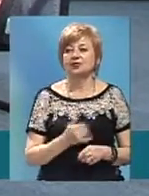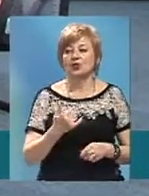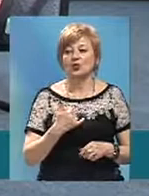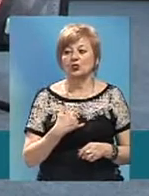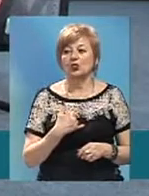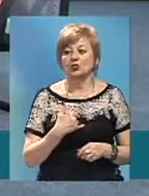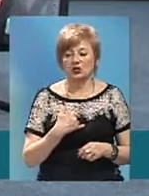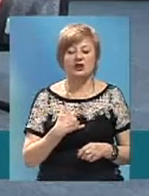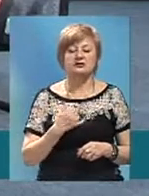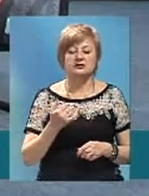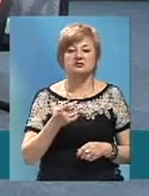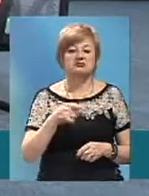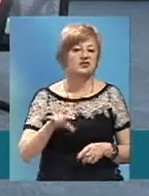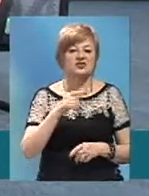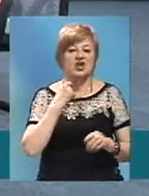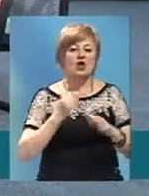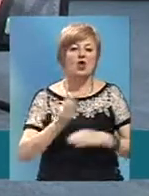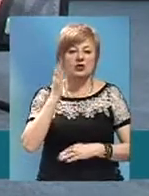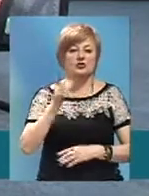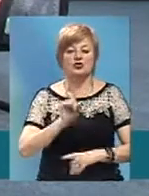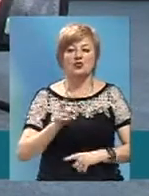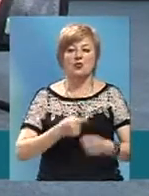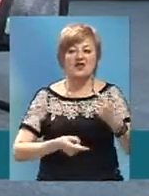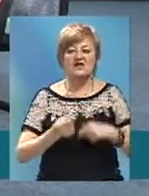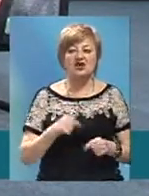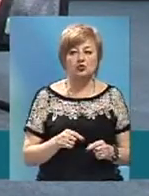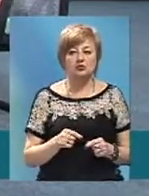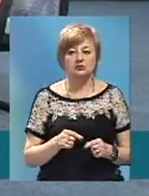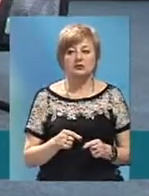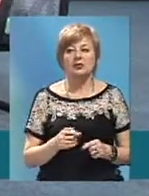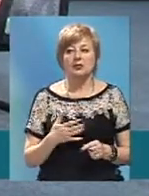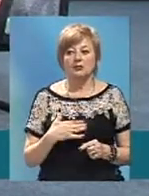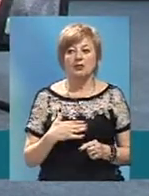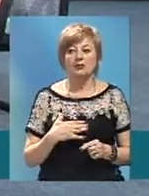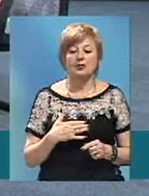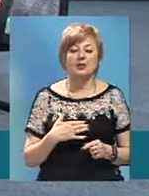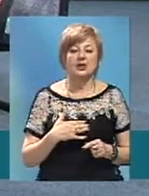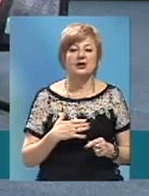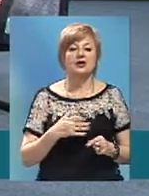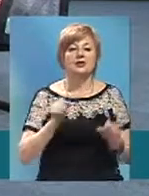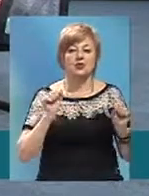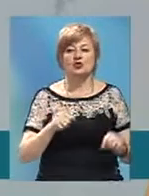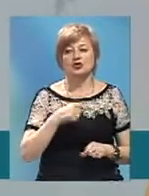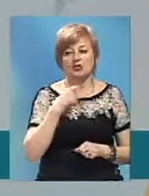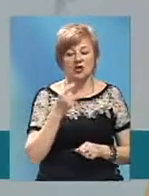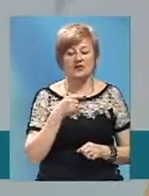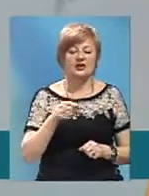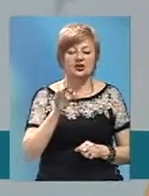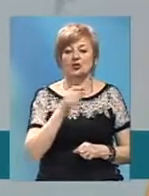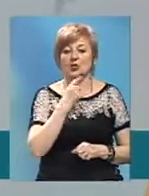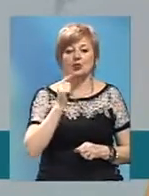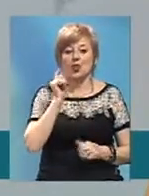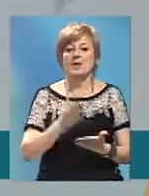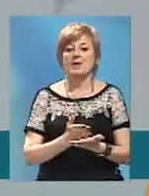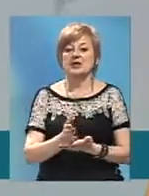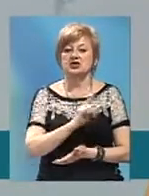міській раді вони голосували за те, щоб звернутися. Просто не вистачило. Бачите, мабуть, можна говорити тут не лише про БПП, а про багато політичних сил,